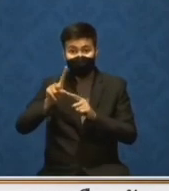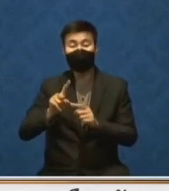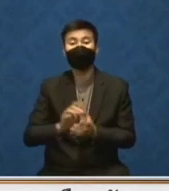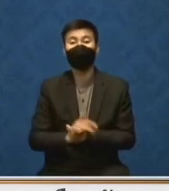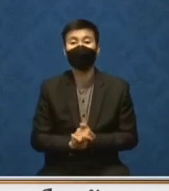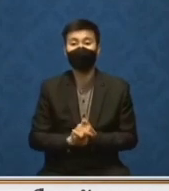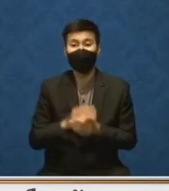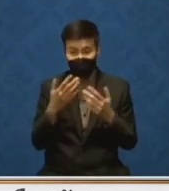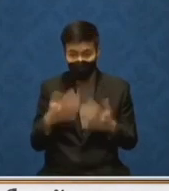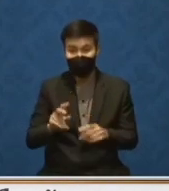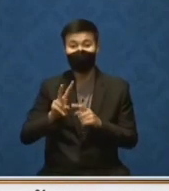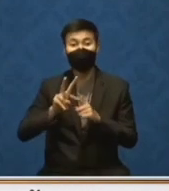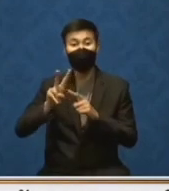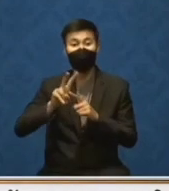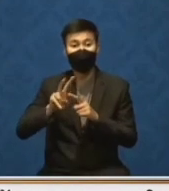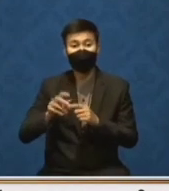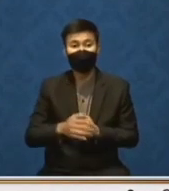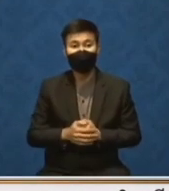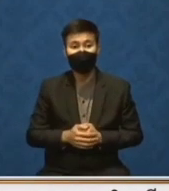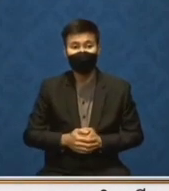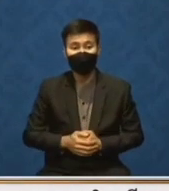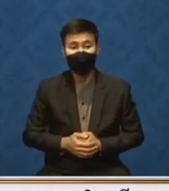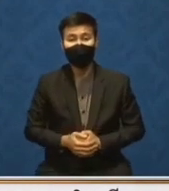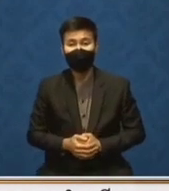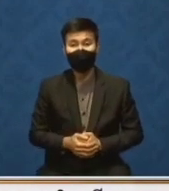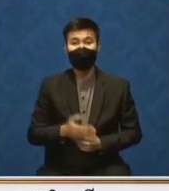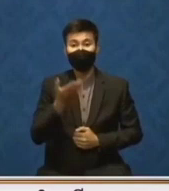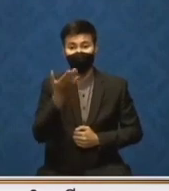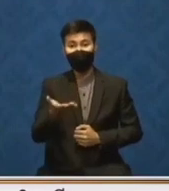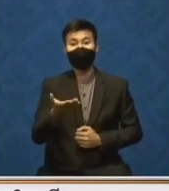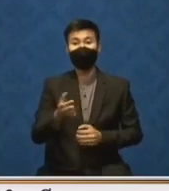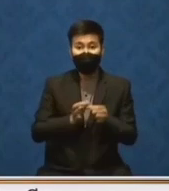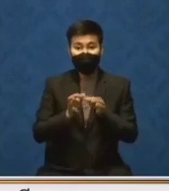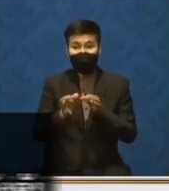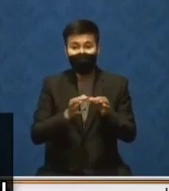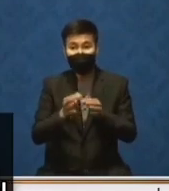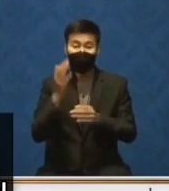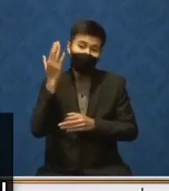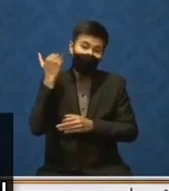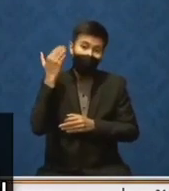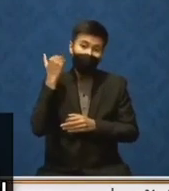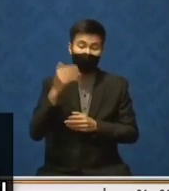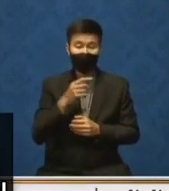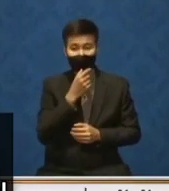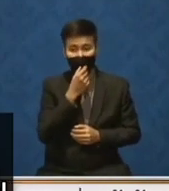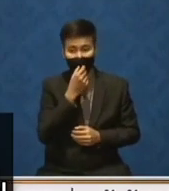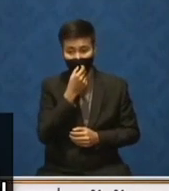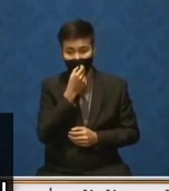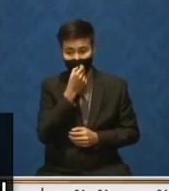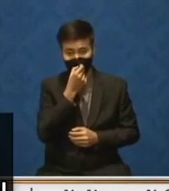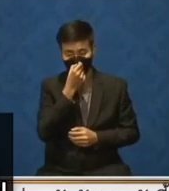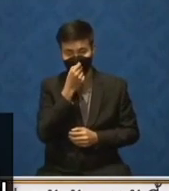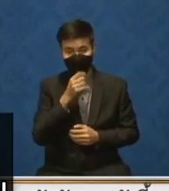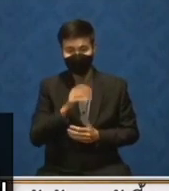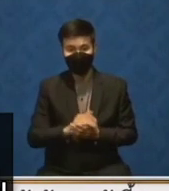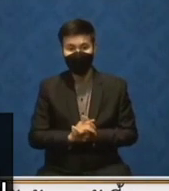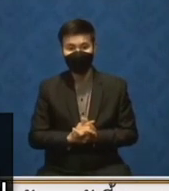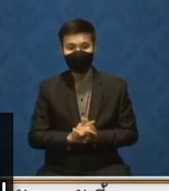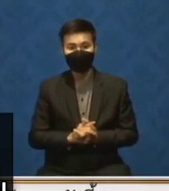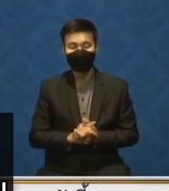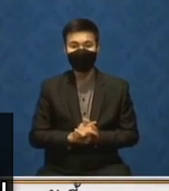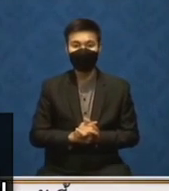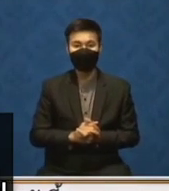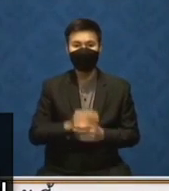สองและผู้ที่ปลายเมื่อสักครู่ดิไม่มีชื่อมาก่อนเลย